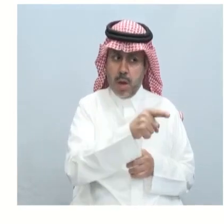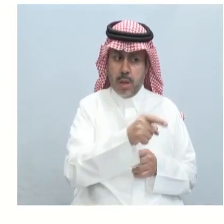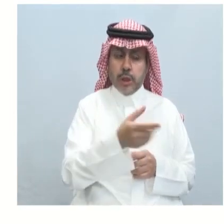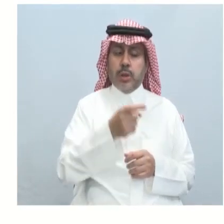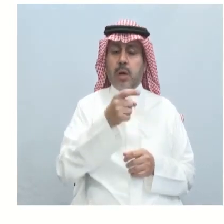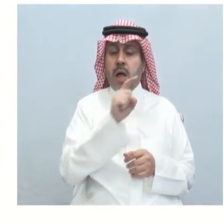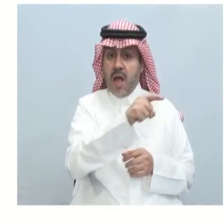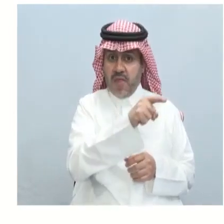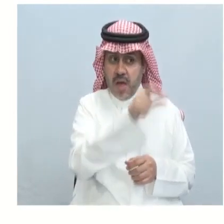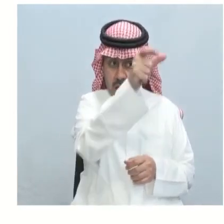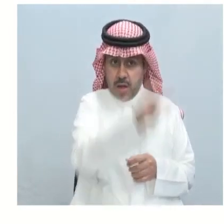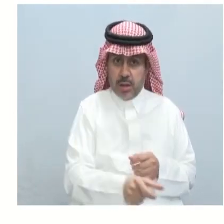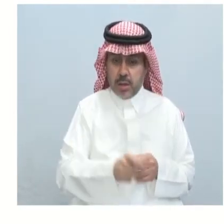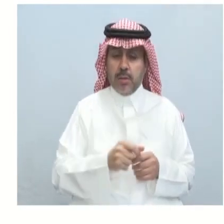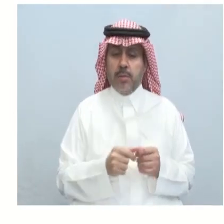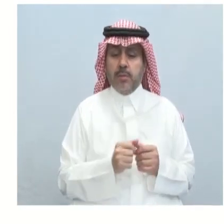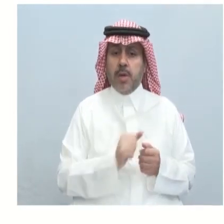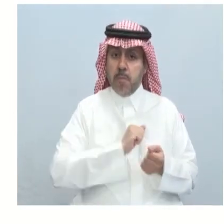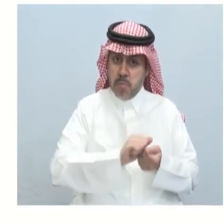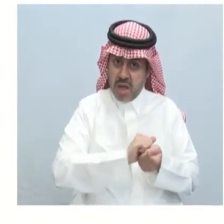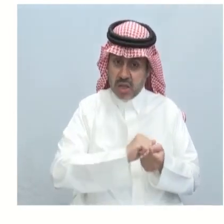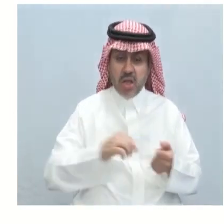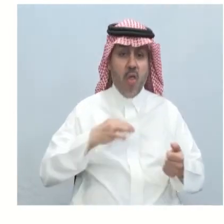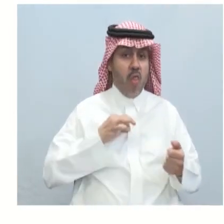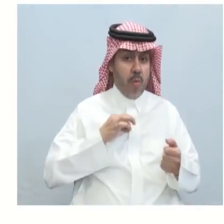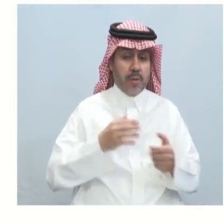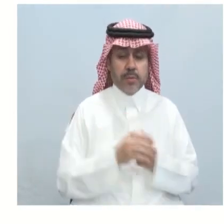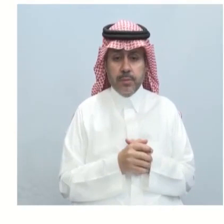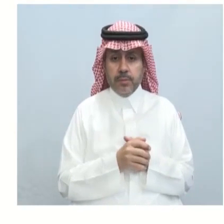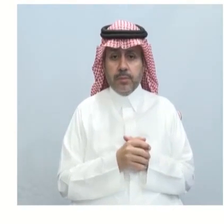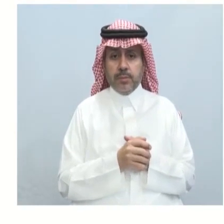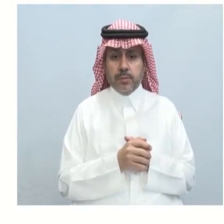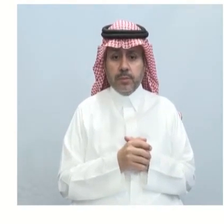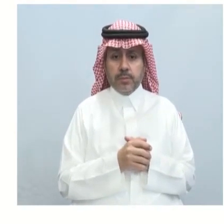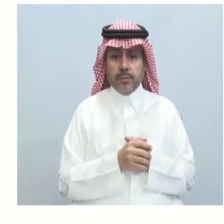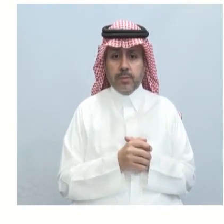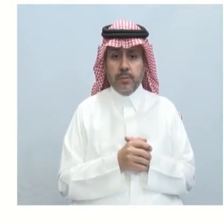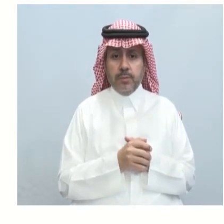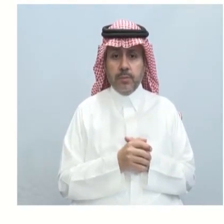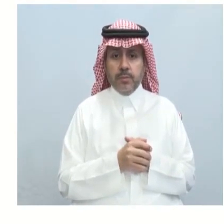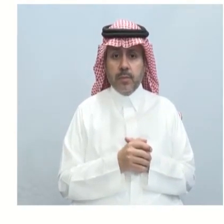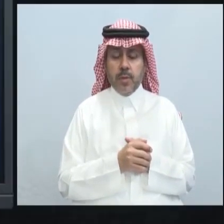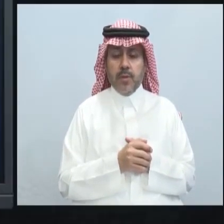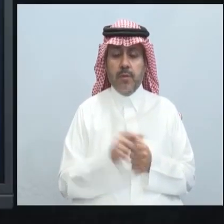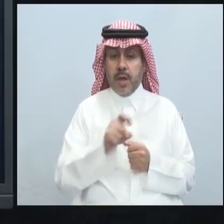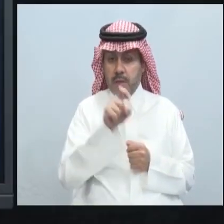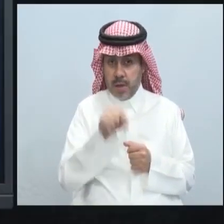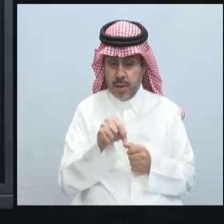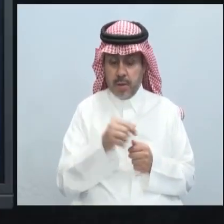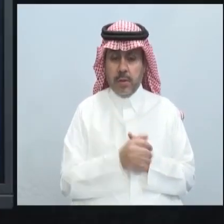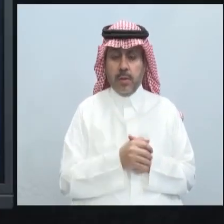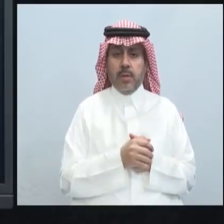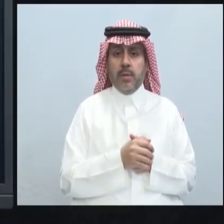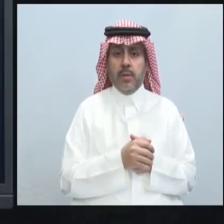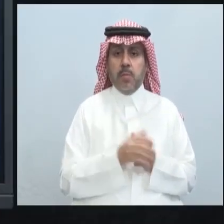يجدها ما يغسل به ثوبه فاذا يا ابنائي بارك الله فيكم